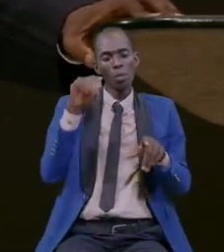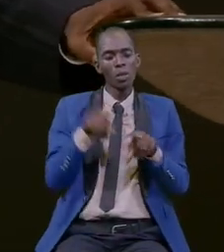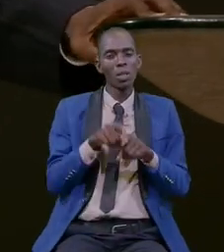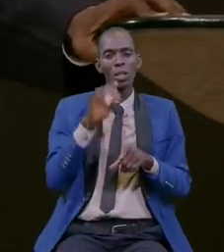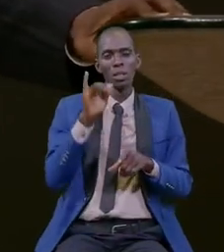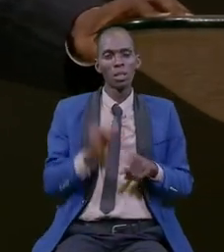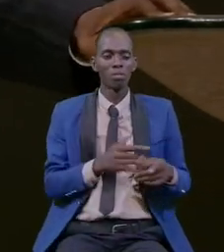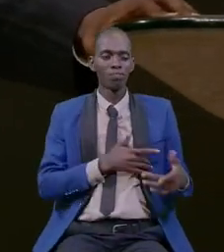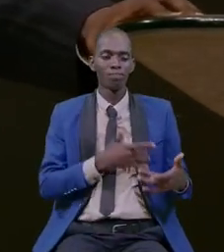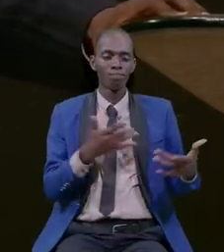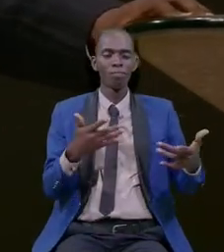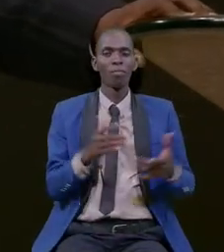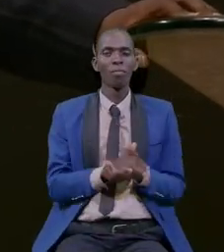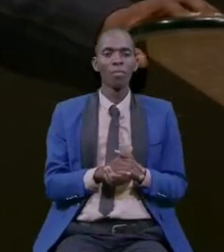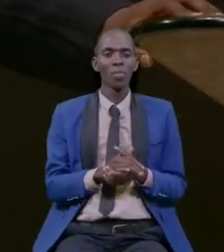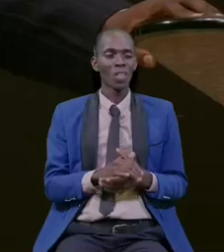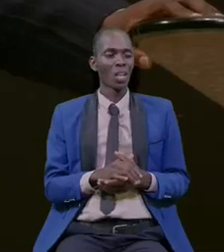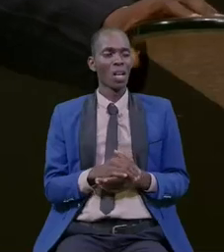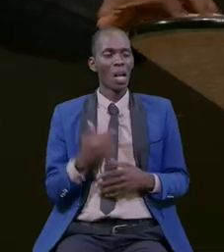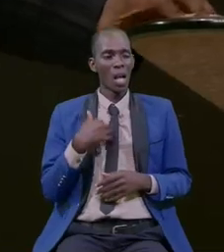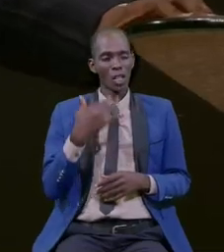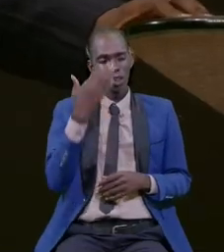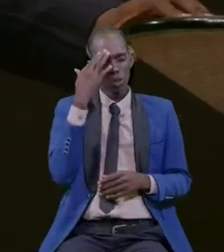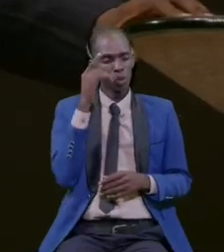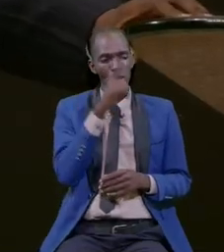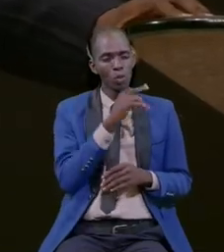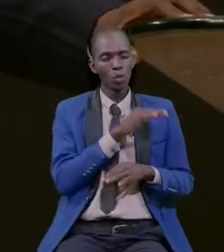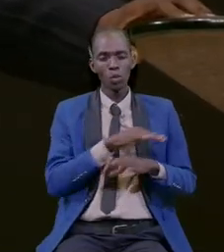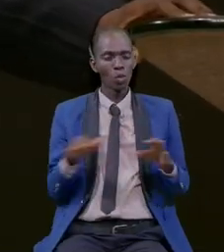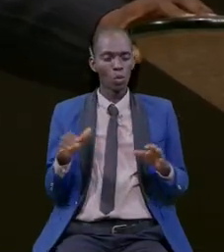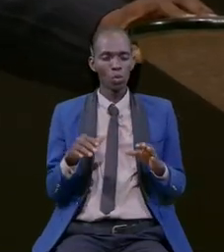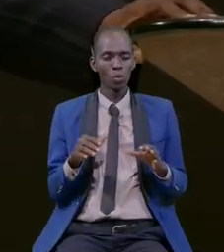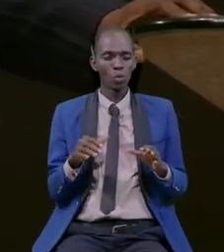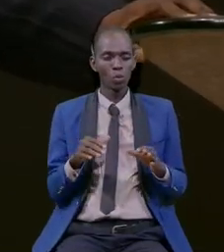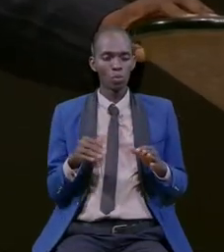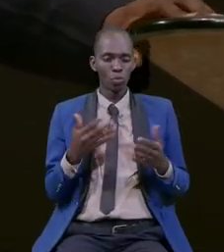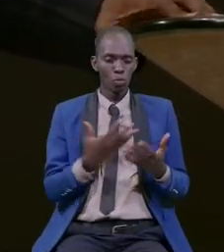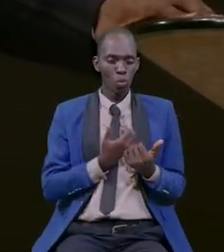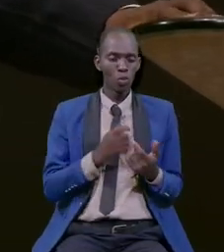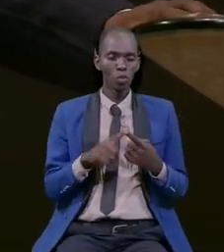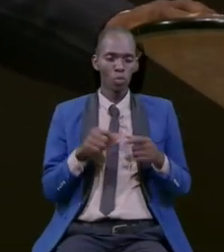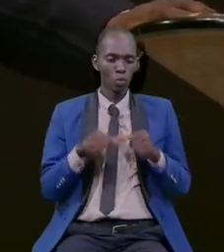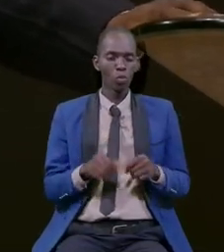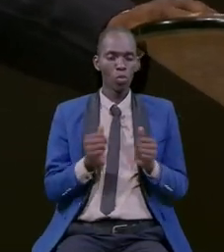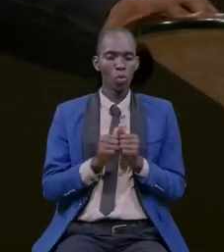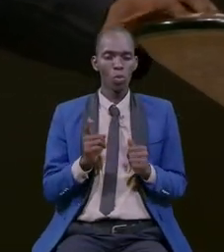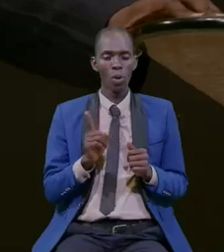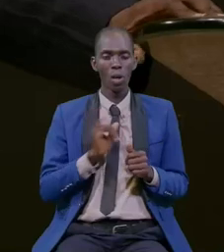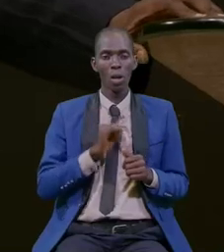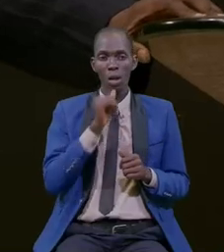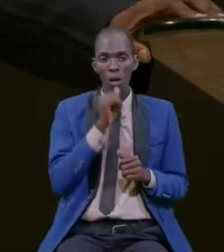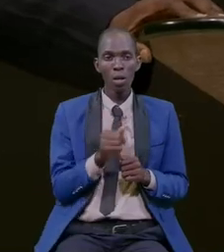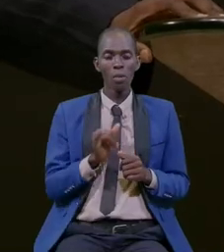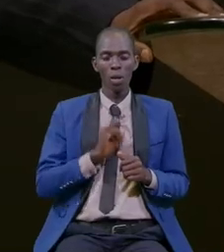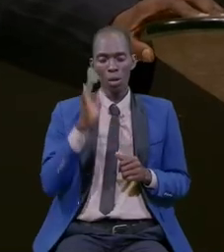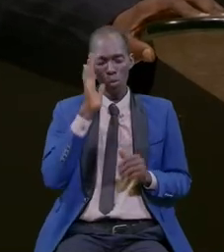m'obéir je sais qu' va pas se tenir là où je me tiens il va lui montrer faut pas lui montrer quelque chose ne lui montre pas quelque chose ne lui montre rien